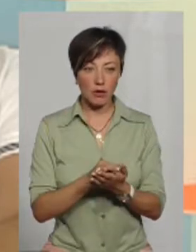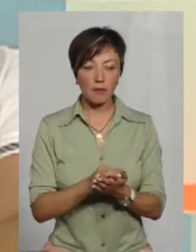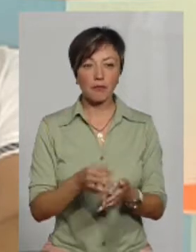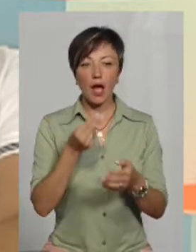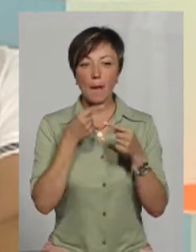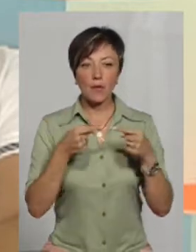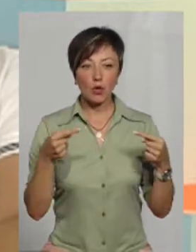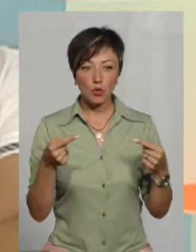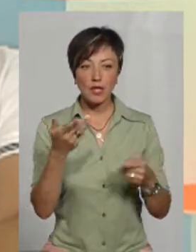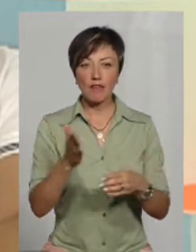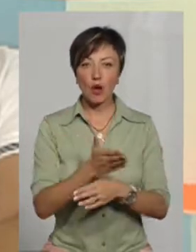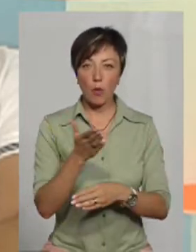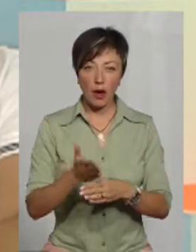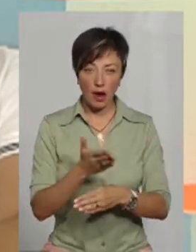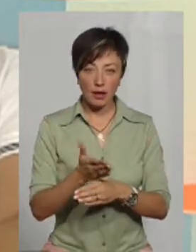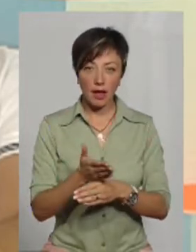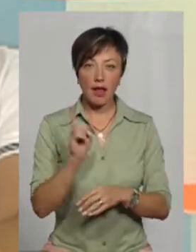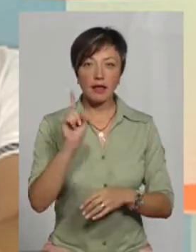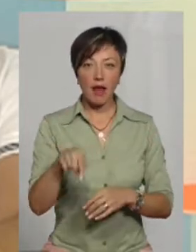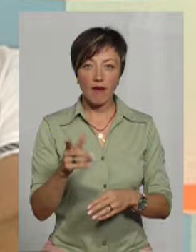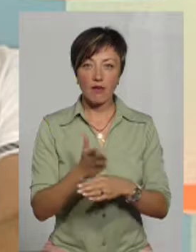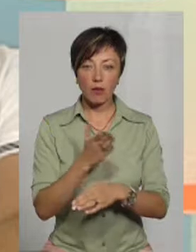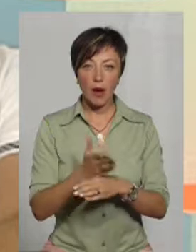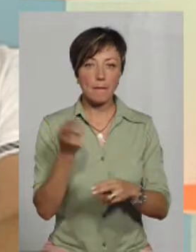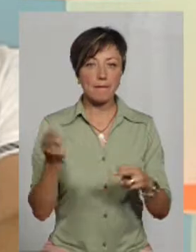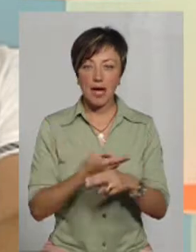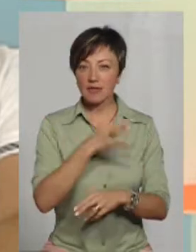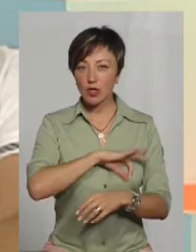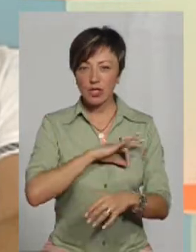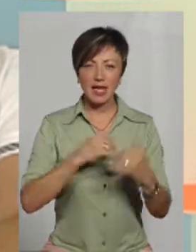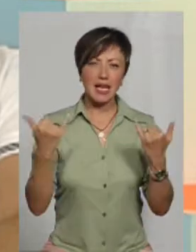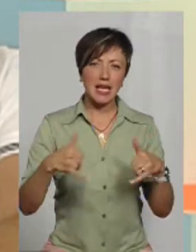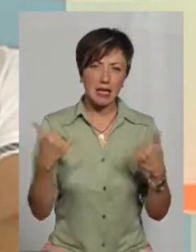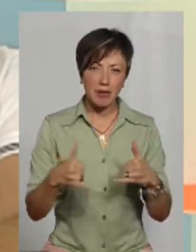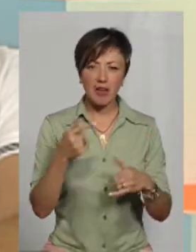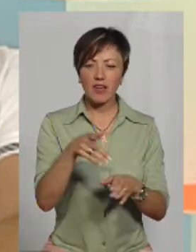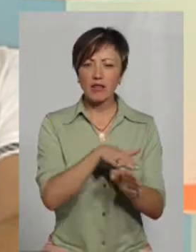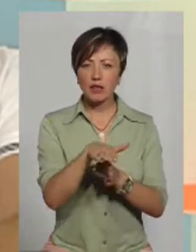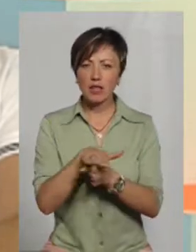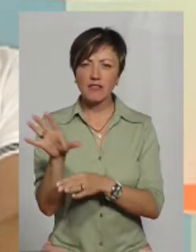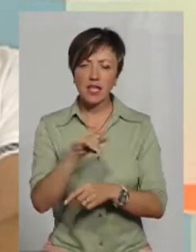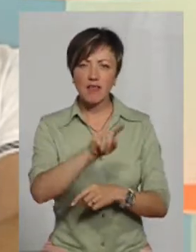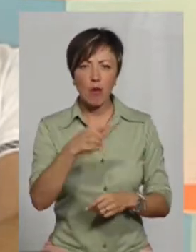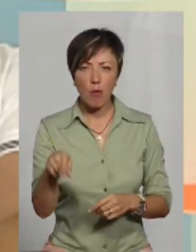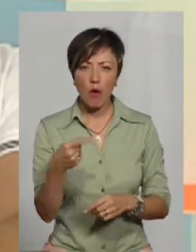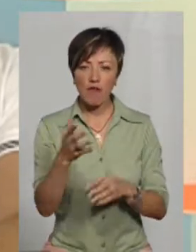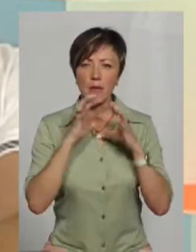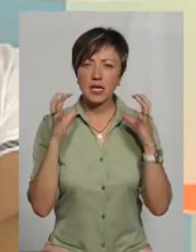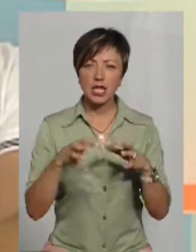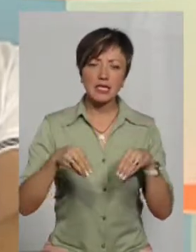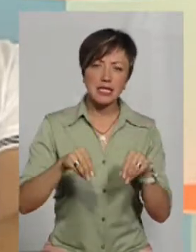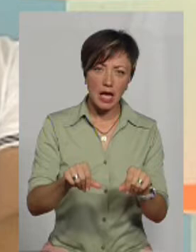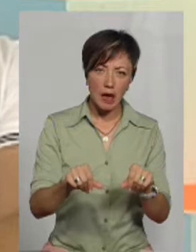А продукція, якщо ви її виробляєте, навіть виробляєте її без використання хімії, ви дотримуєтесь всіх вимог, ви